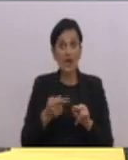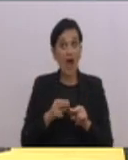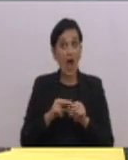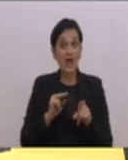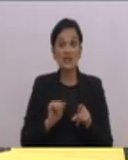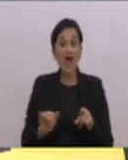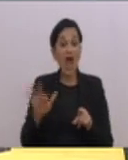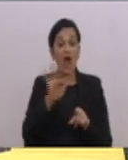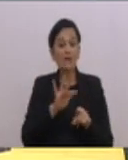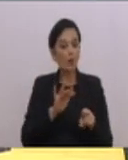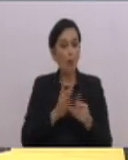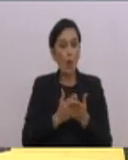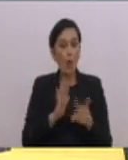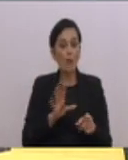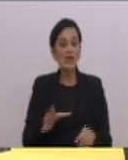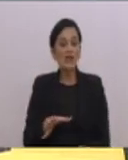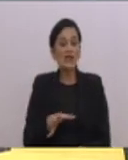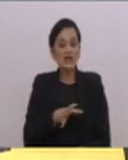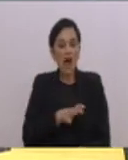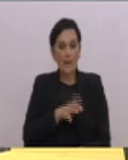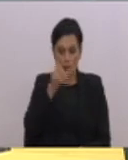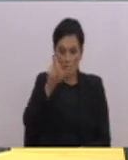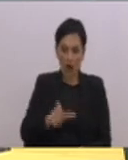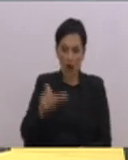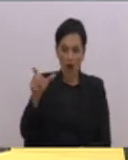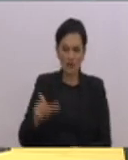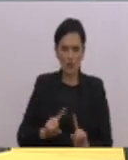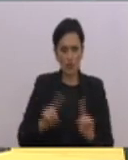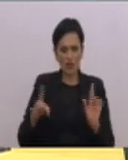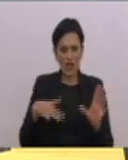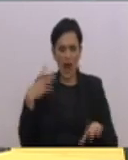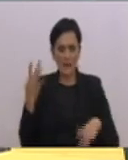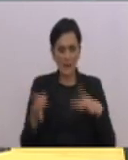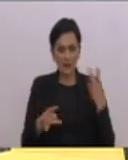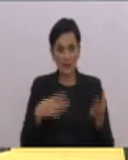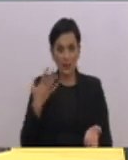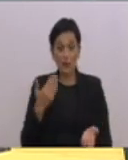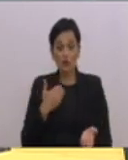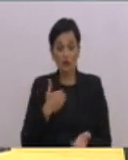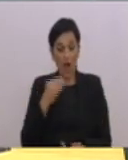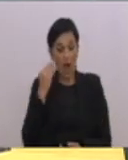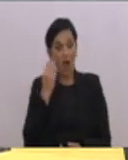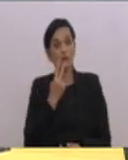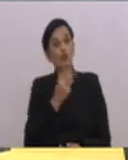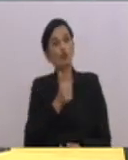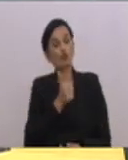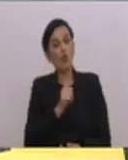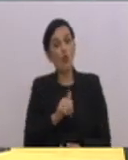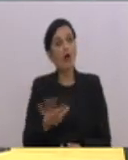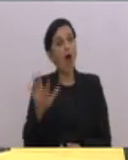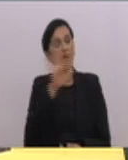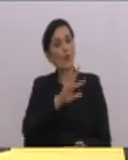არის ევროპა, ეს არის გამდიდრებული ადამიანების რაღაც უსტაური კაპრიზები, რომელსაც ჩვენ აღვიქვამთ როგორც ევროპულ